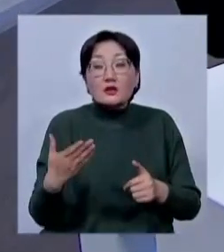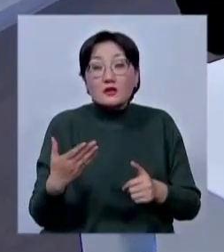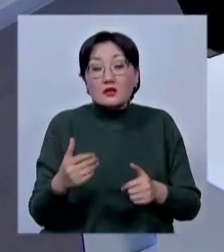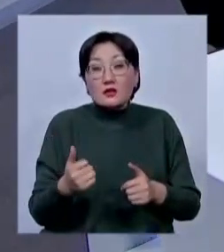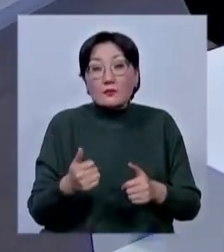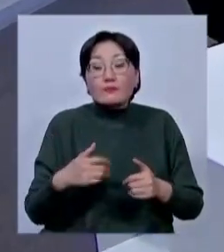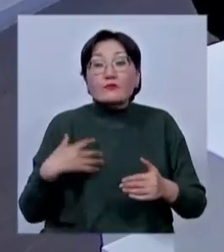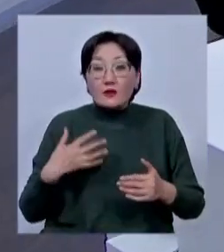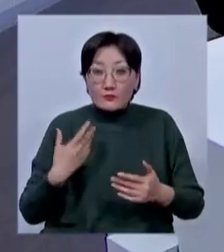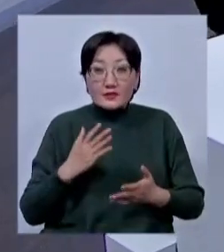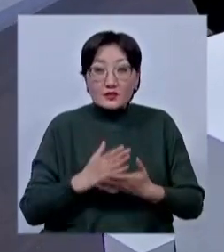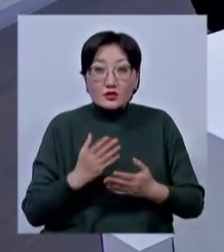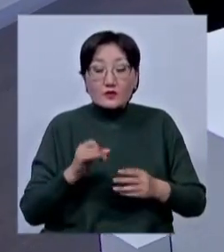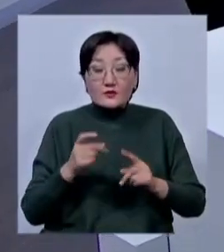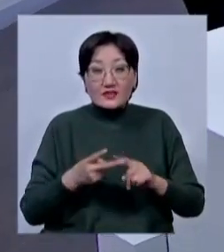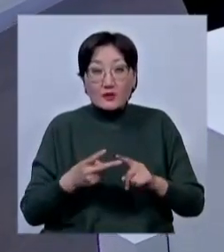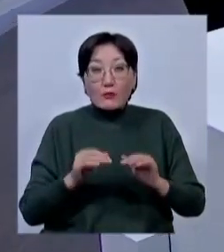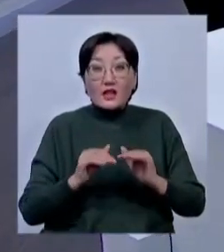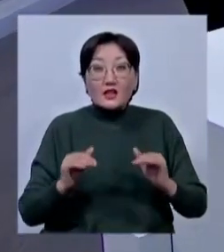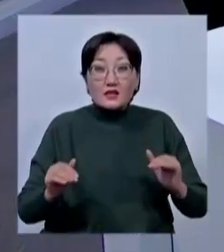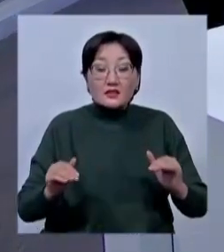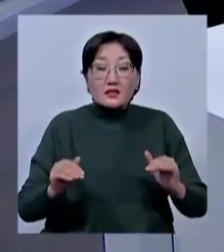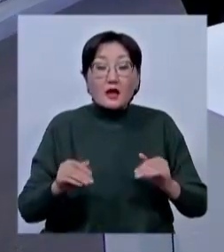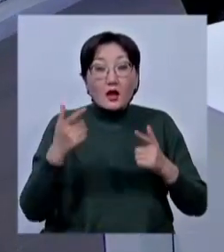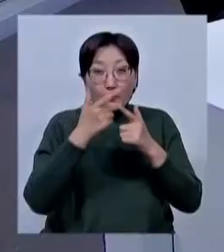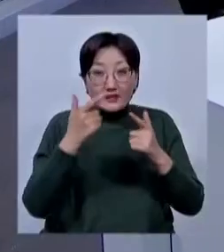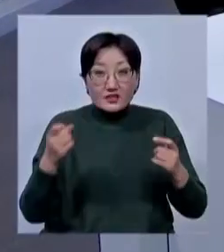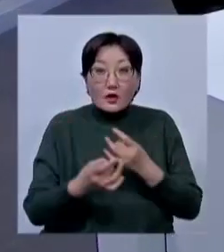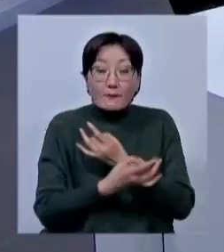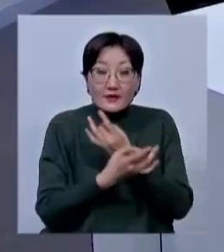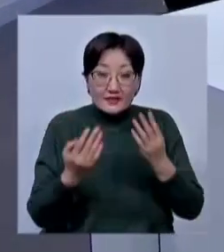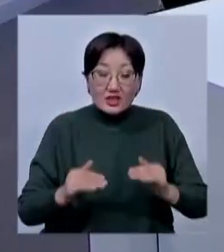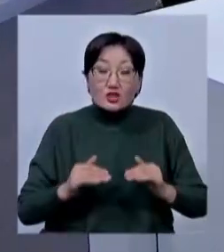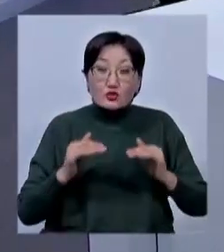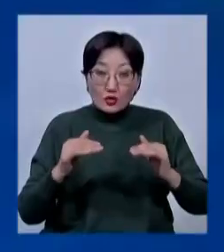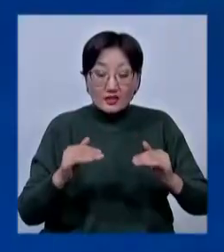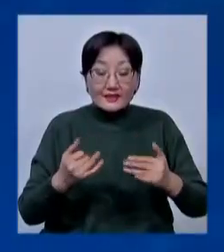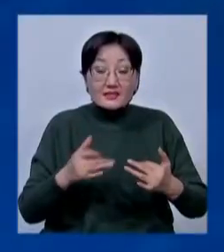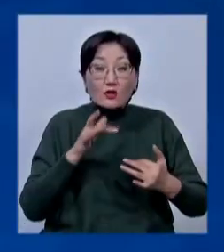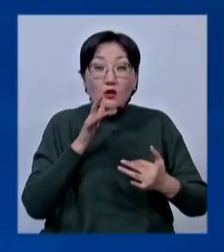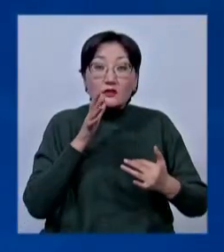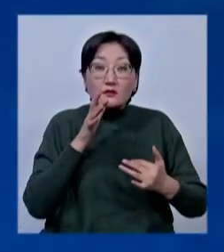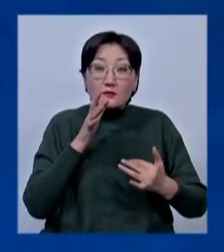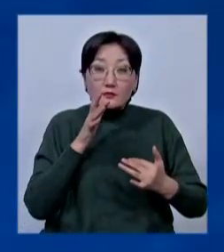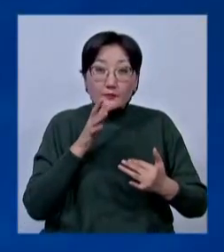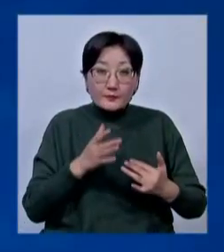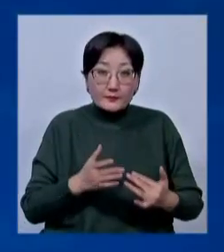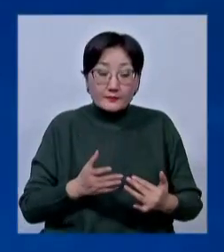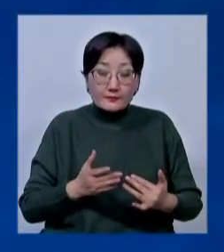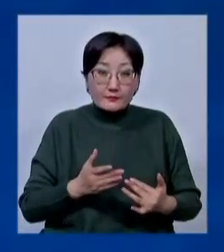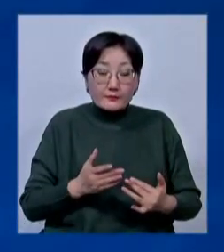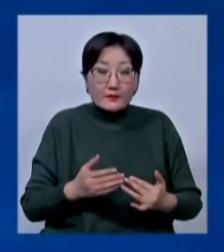айтып кетуге болады. Сонан кейін барып, ол балалардың жаңағы ақпараттық мәдениеті жоғарылайды деп айттық. Қазіргі таңда